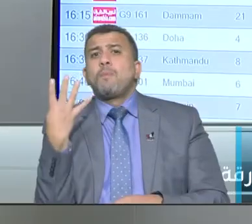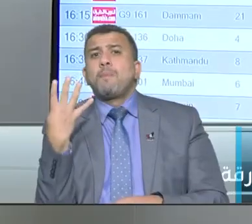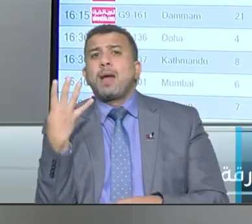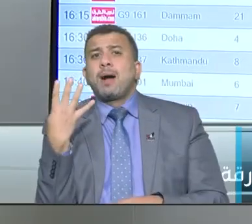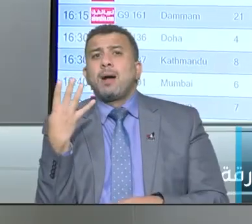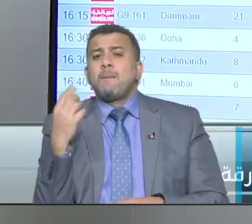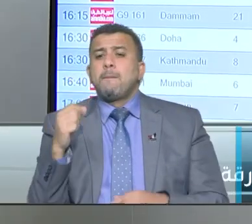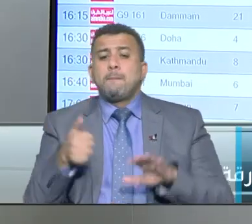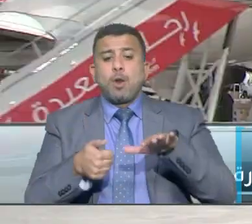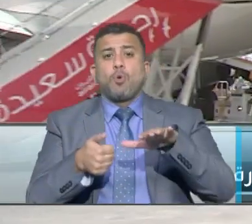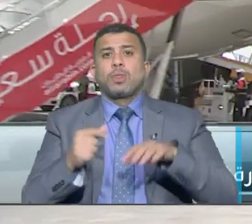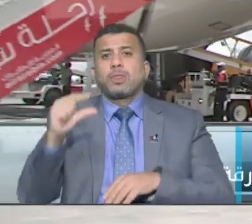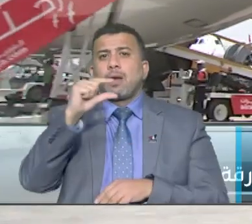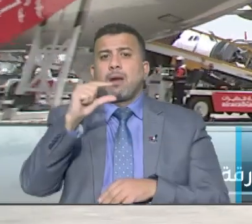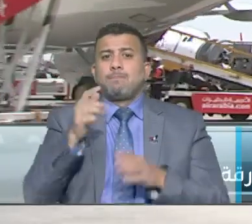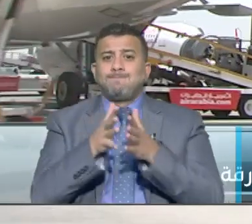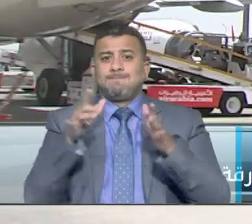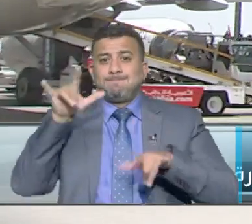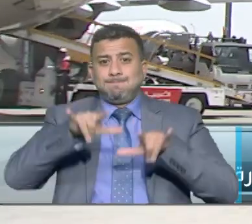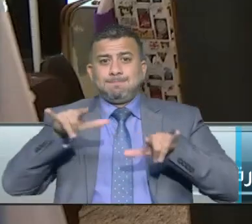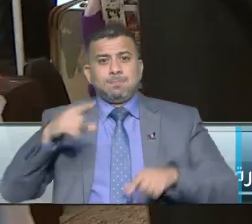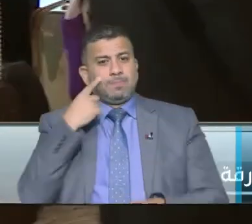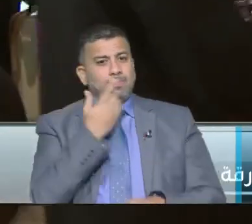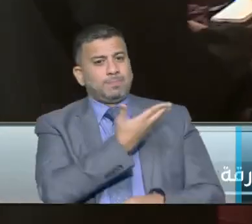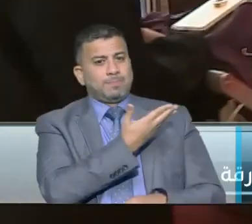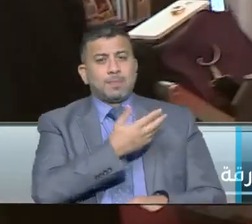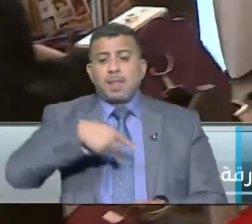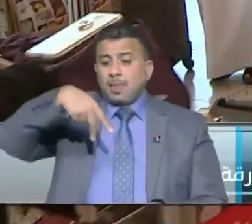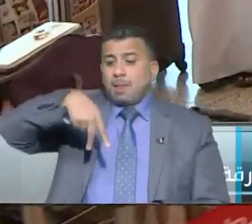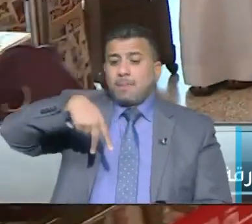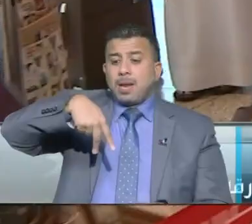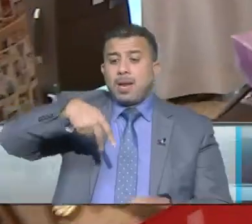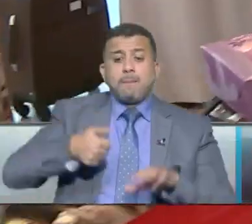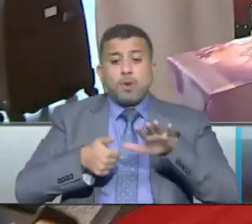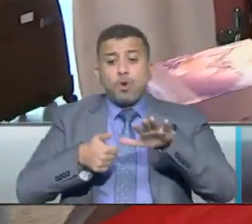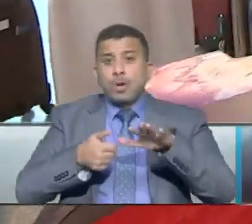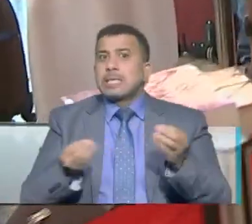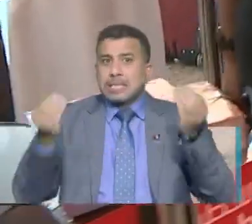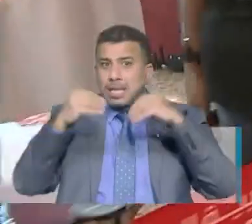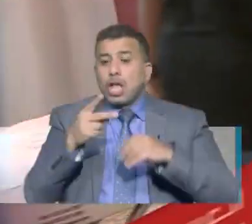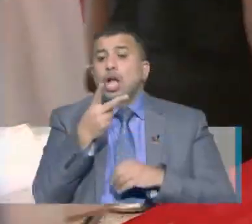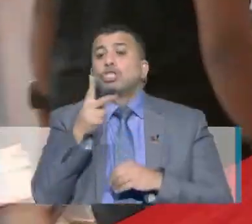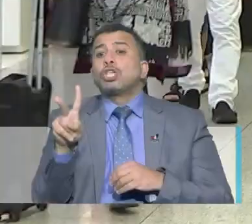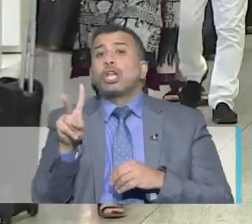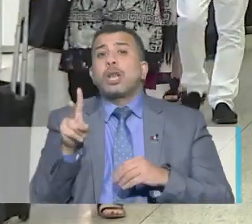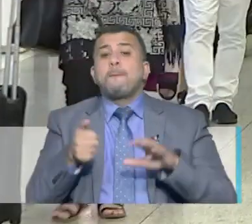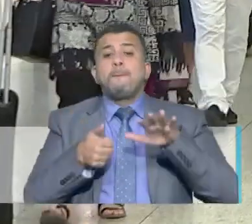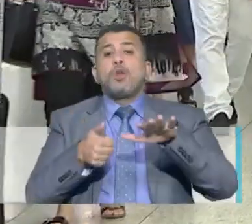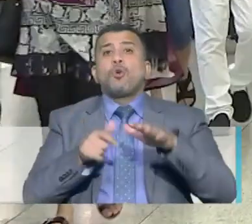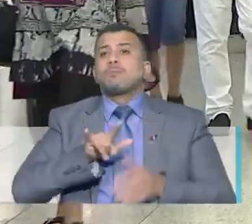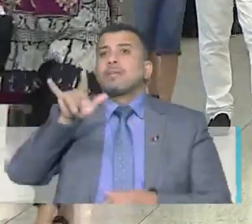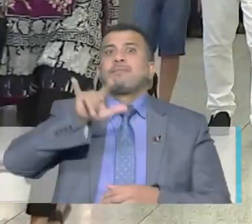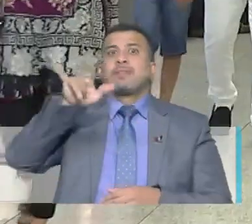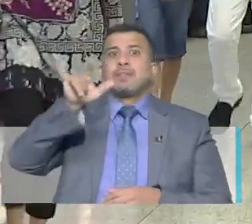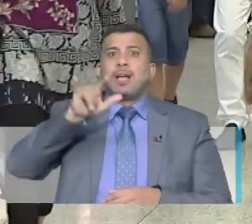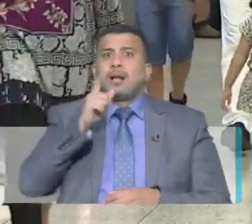2,400,000,000 درهم لرفع الطاقة الاستيعابية من 8 ملايين مسافر إلى 20 مليون، وتحسين الخدمات من خلال